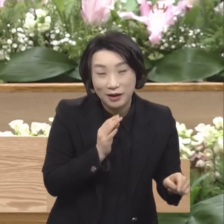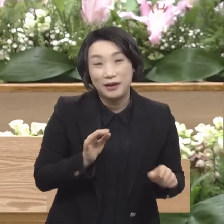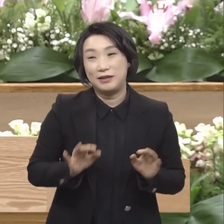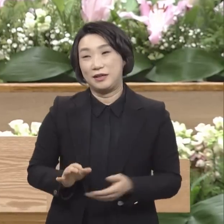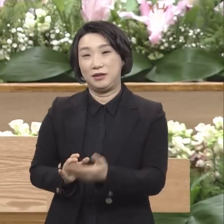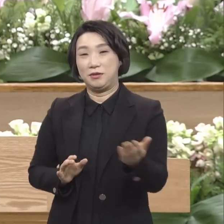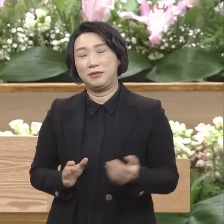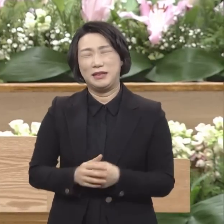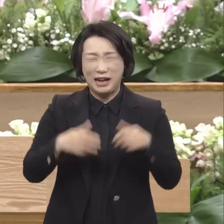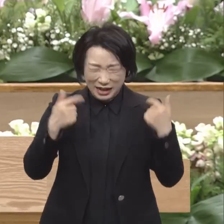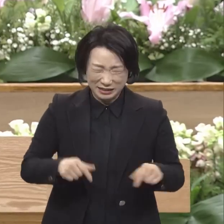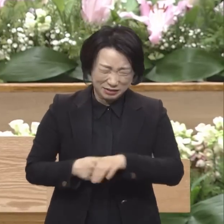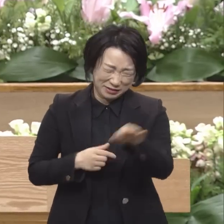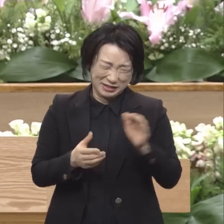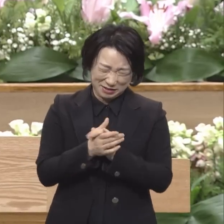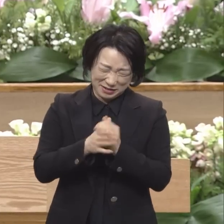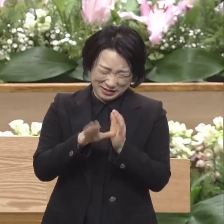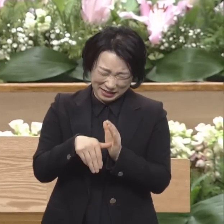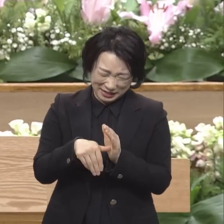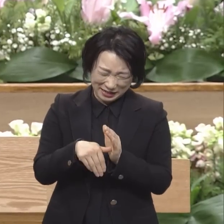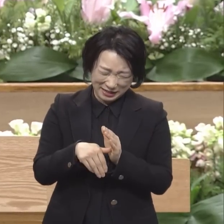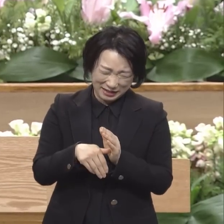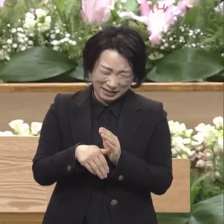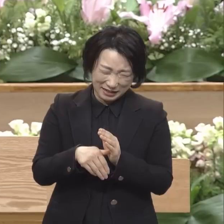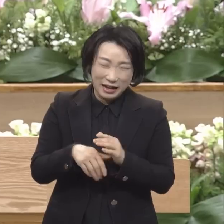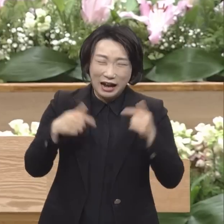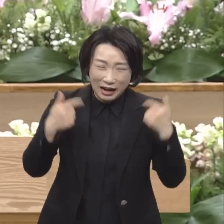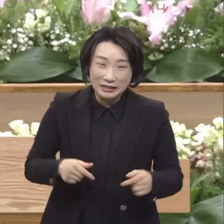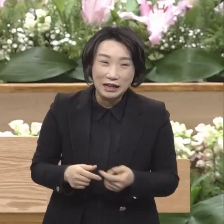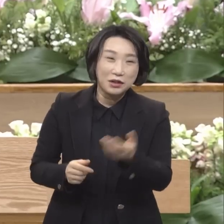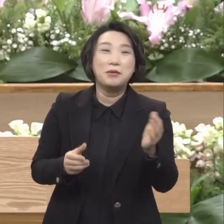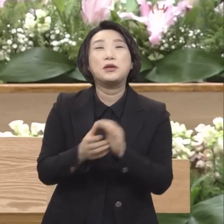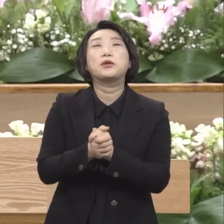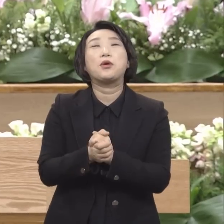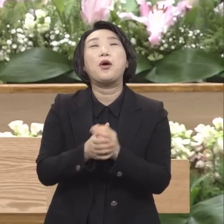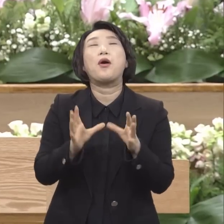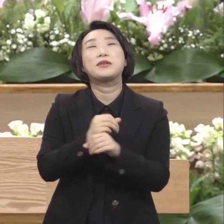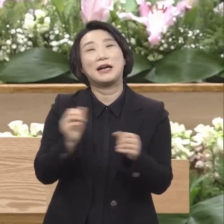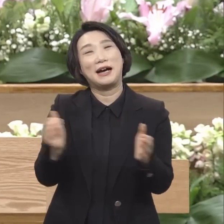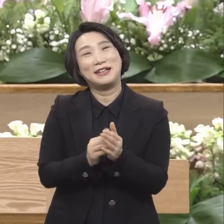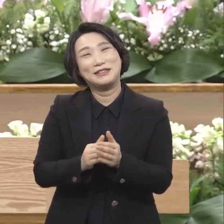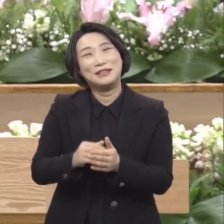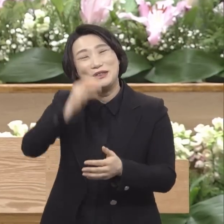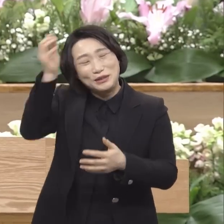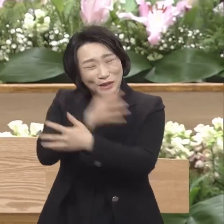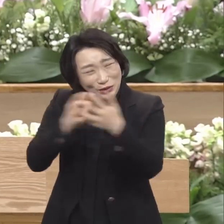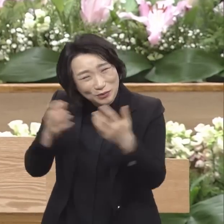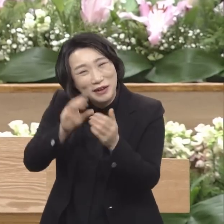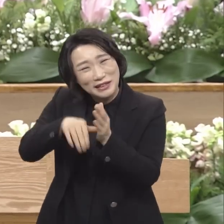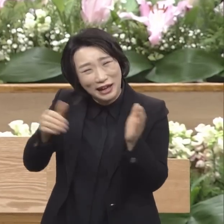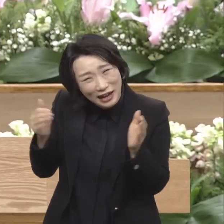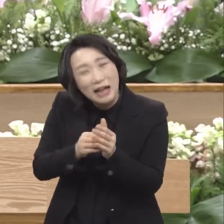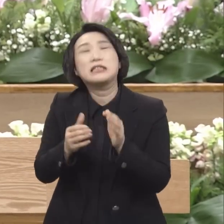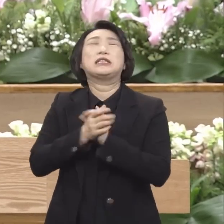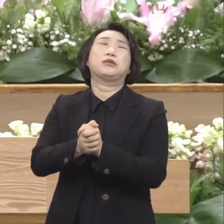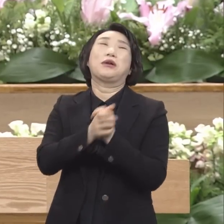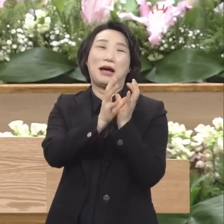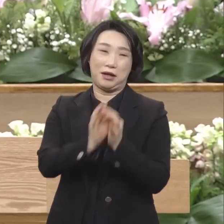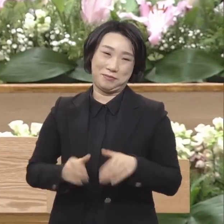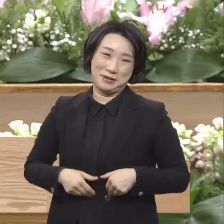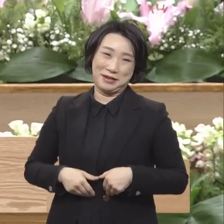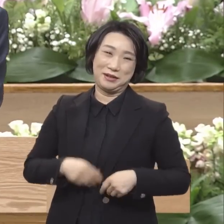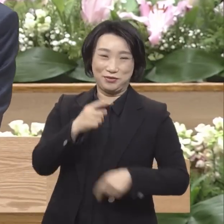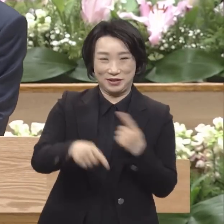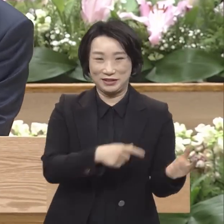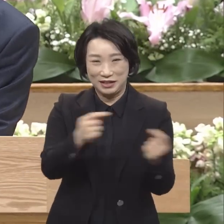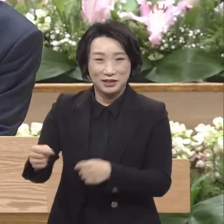그러니까 항상 기도할 때마다 언제까지 해야 되느냐? 성령이 충만할 때까지. 다시